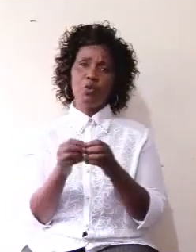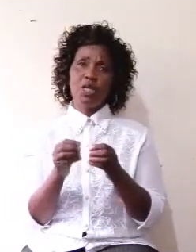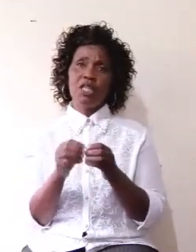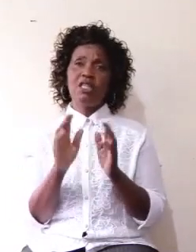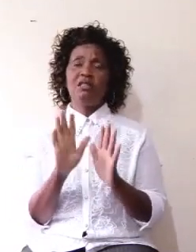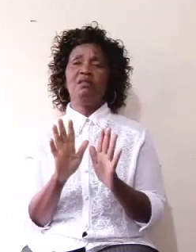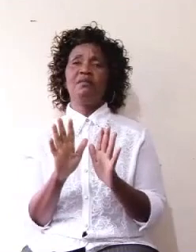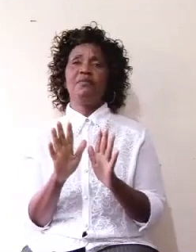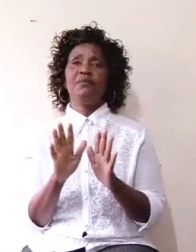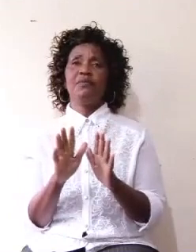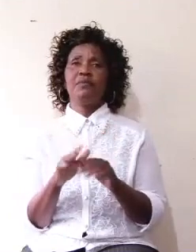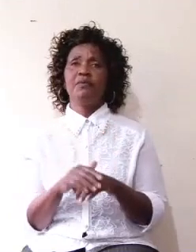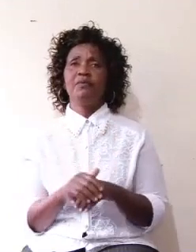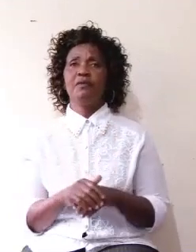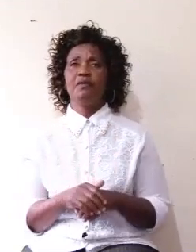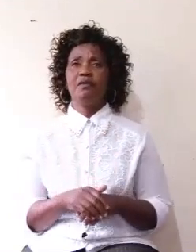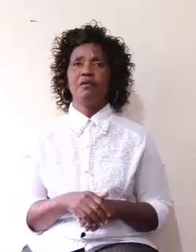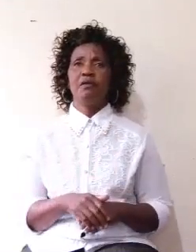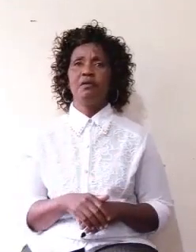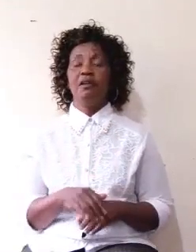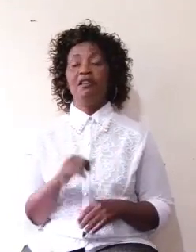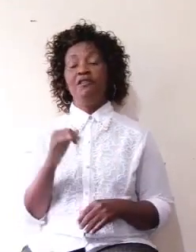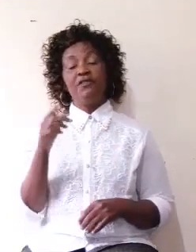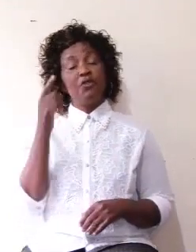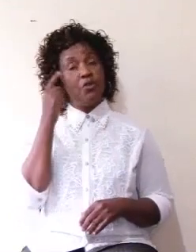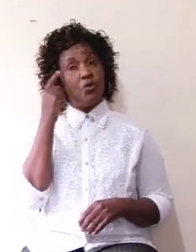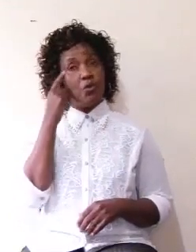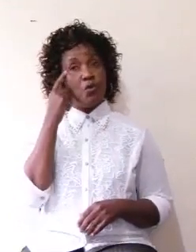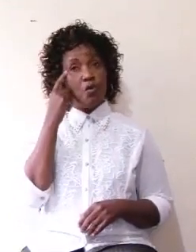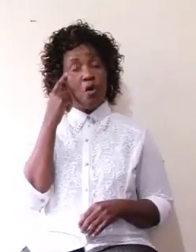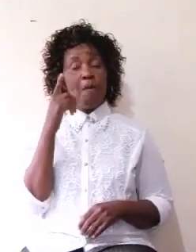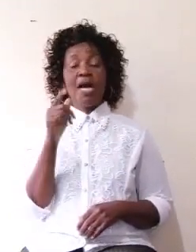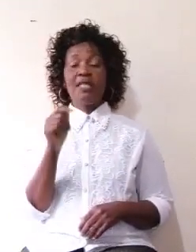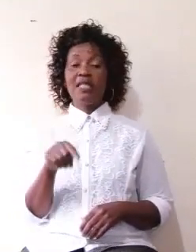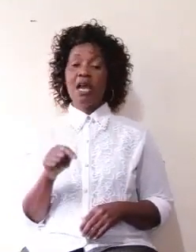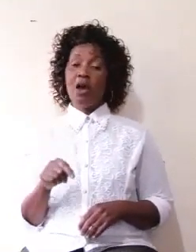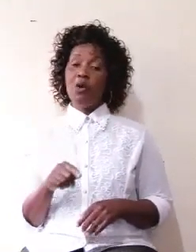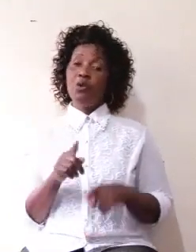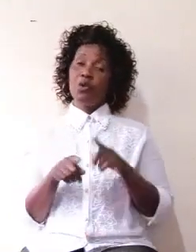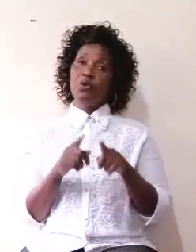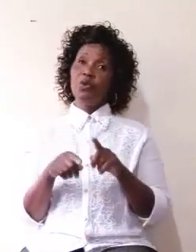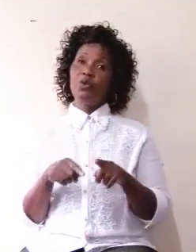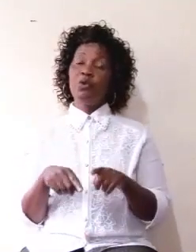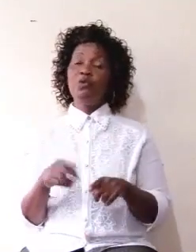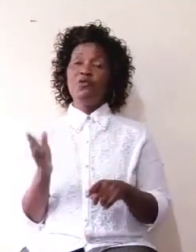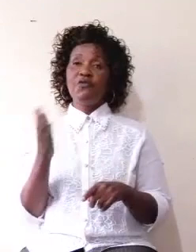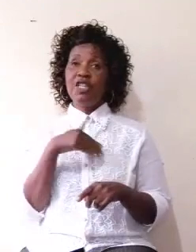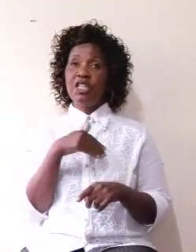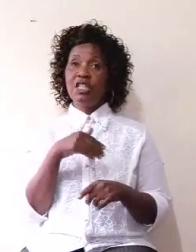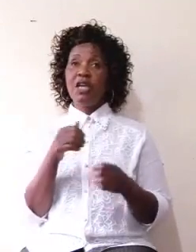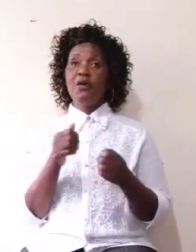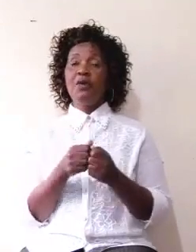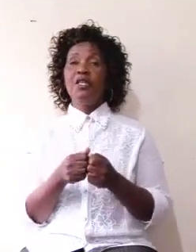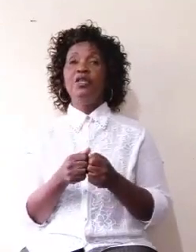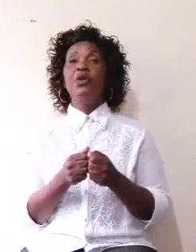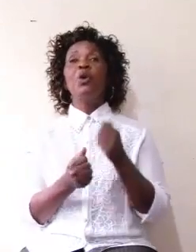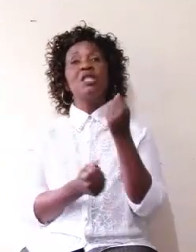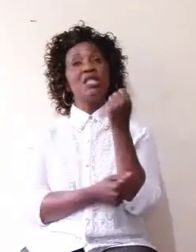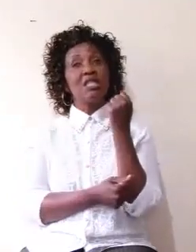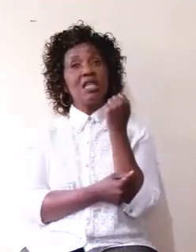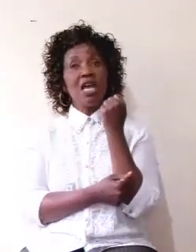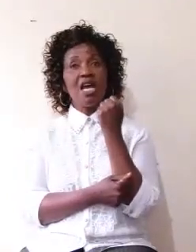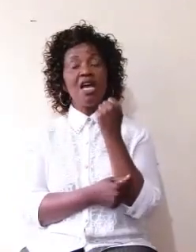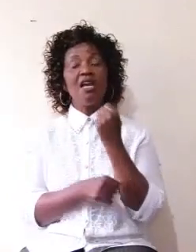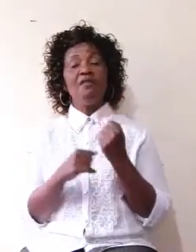kuti ichisvika pano yondidaidza totaura pamwe chete. Kana mamuchida kutaura nyaya dzenyu ndisi madi kuenda uko.